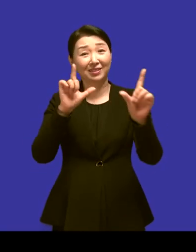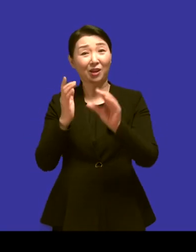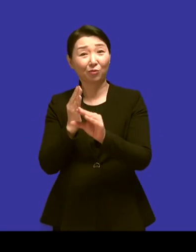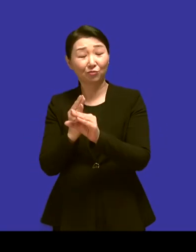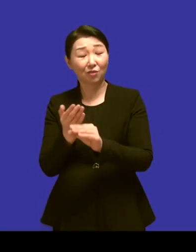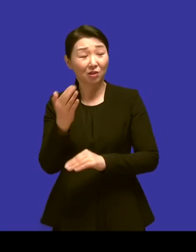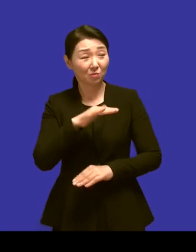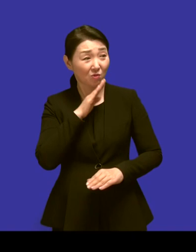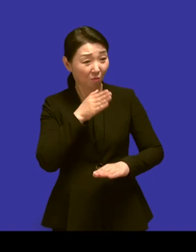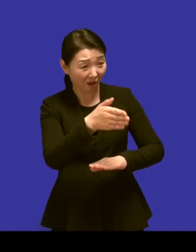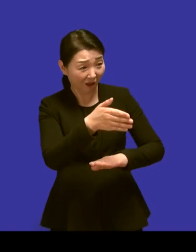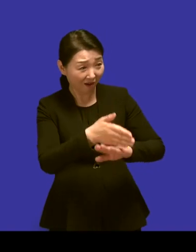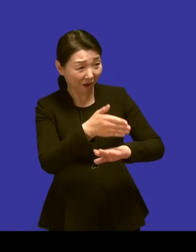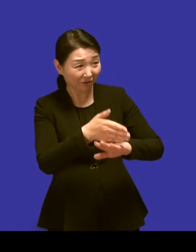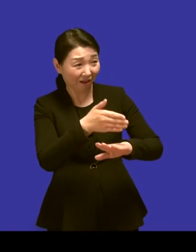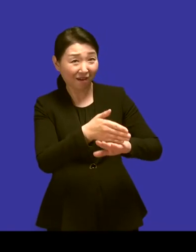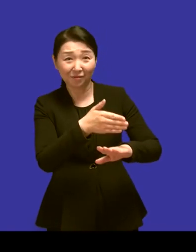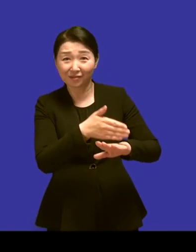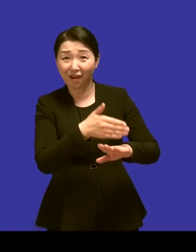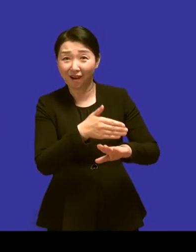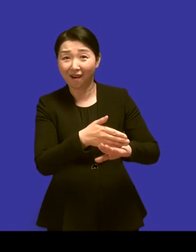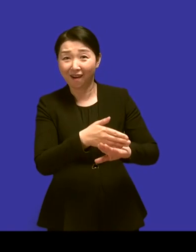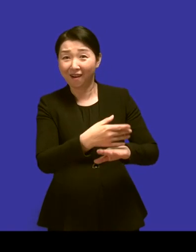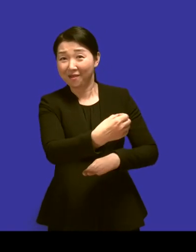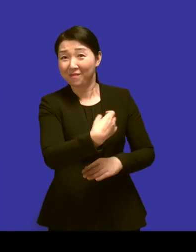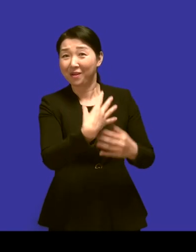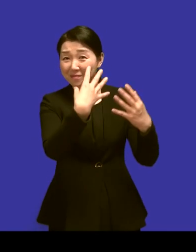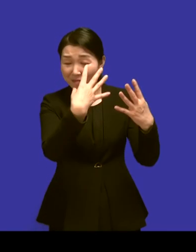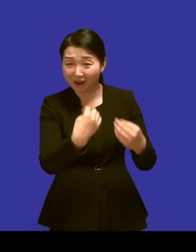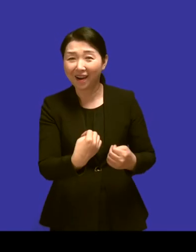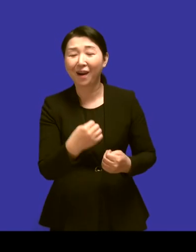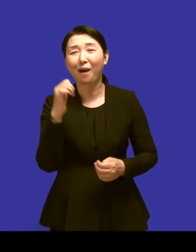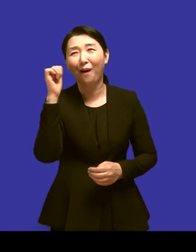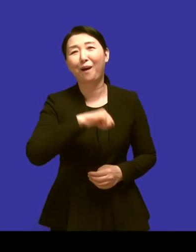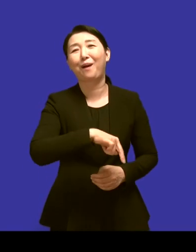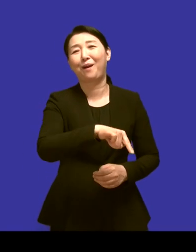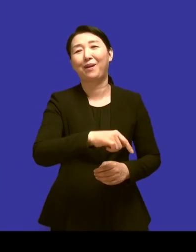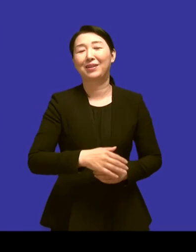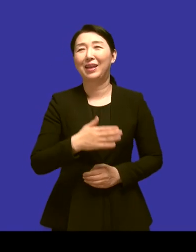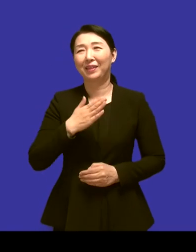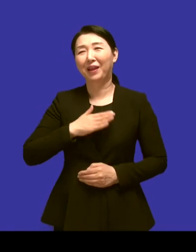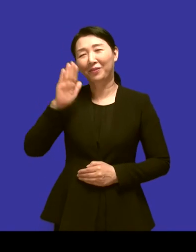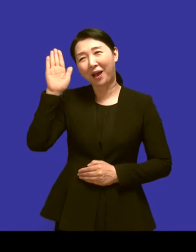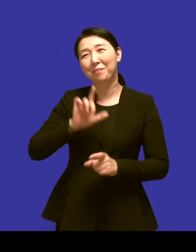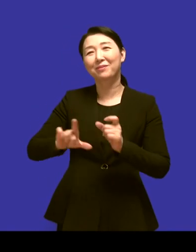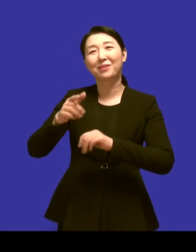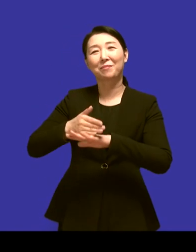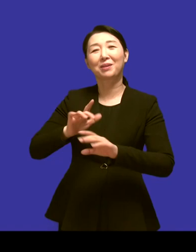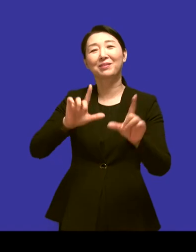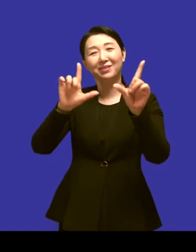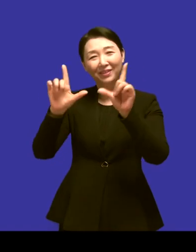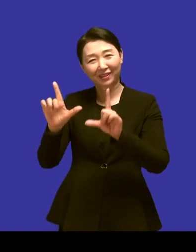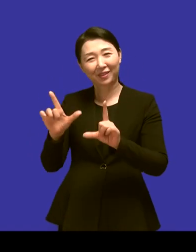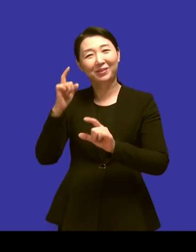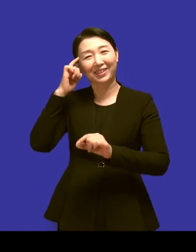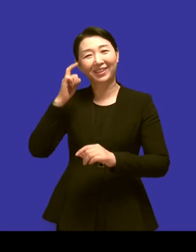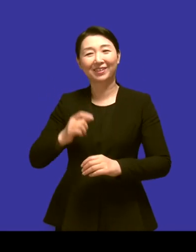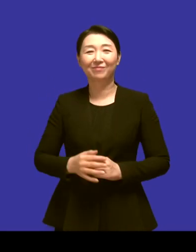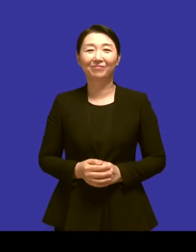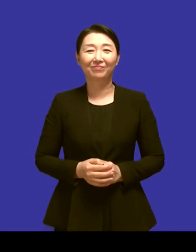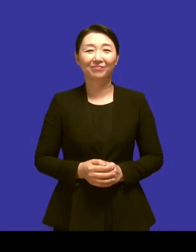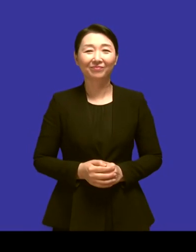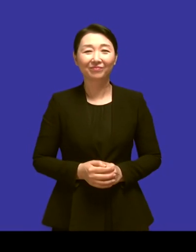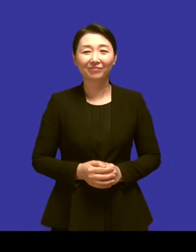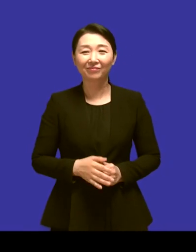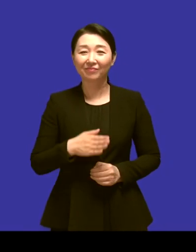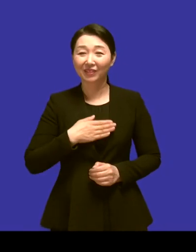진짜 이렇게 감사하는 청년도 있구나. 아, 나도 더 감사하면서 지내야겠다. 뭐 이런 생각을 해봤습니다. 아, 감사합니다. 저는